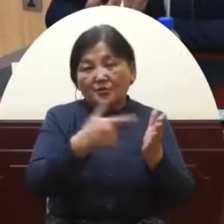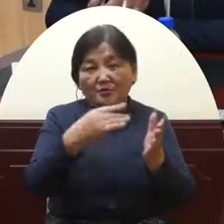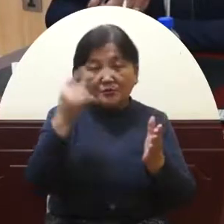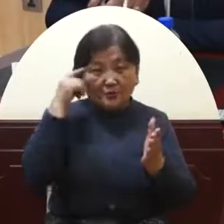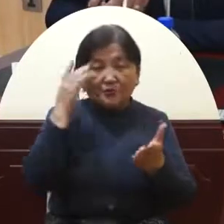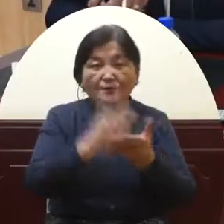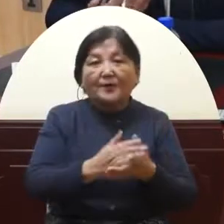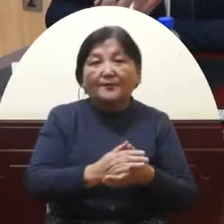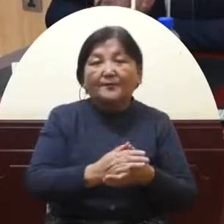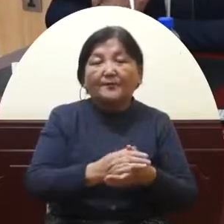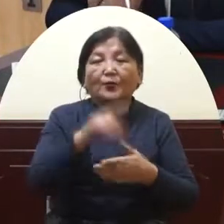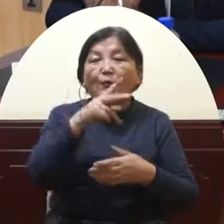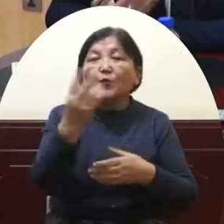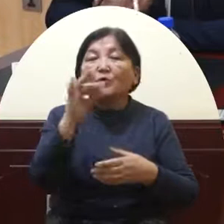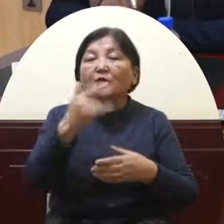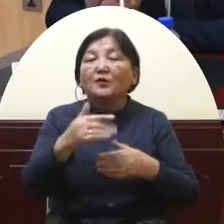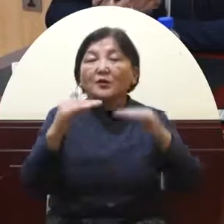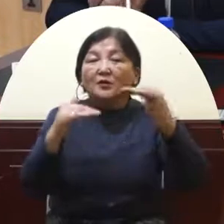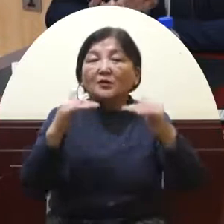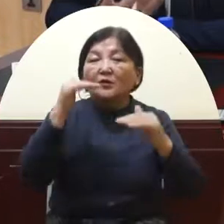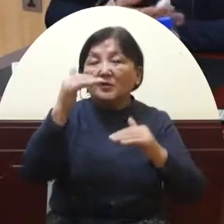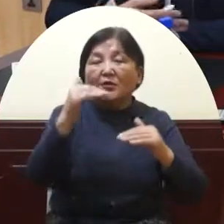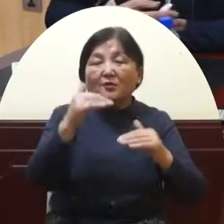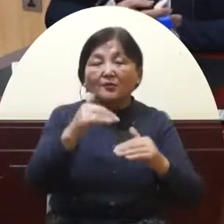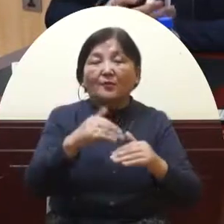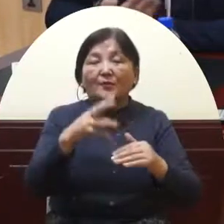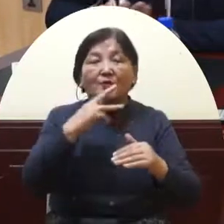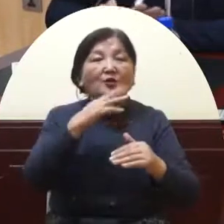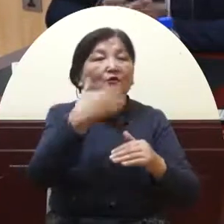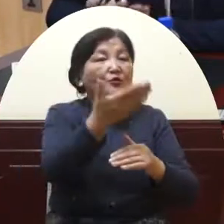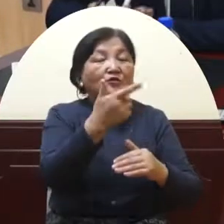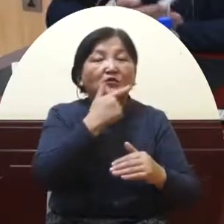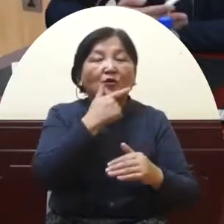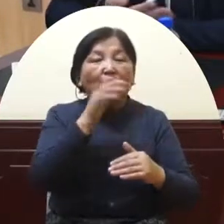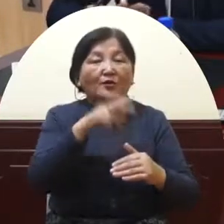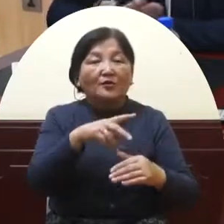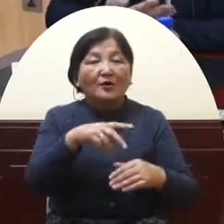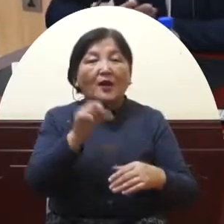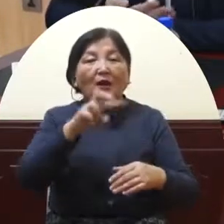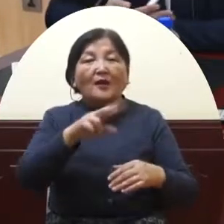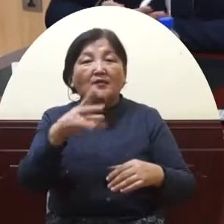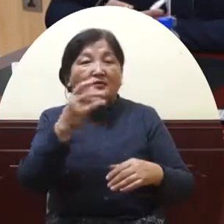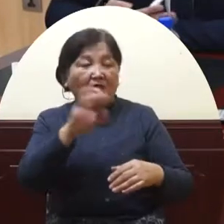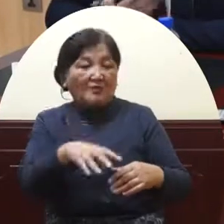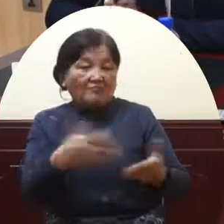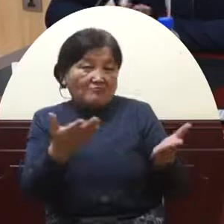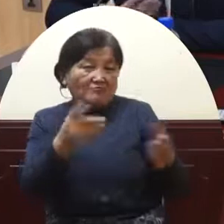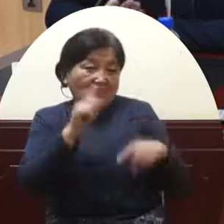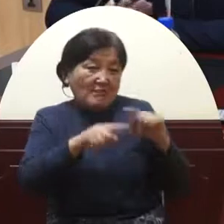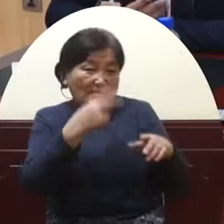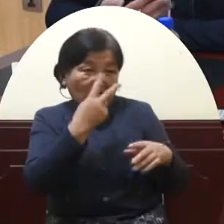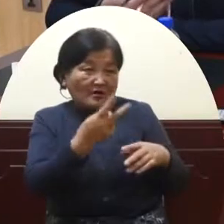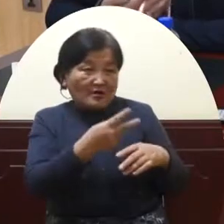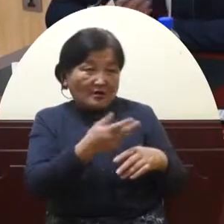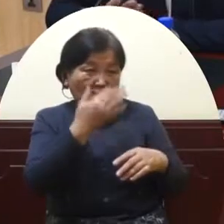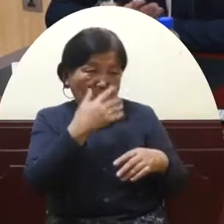энийг хүмүүстэй тийм вижнийг нь өгч чадаагүй тохиолдолд иргэд мань аль нам ямар хүлээ гэдгийг шүүж чадахгүй тэгээд магадгүй